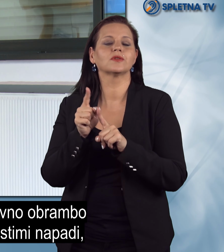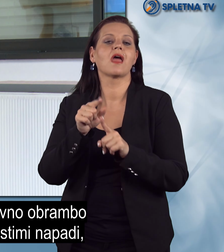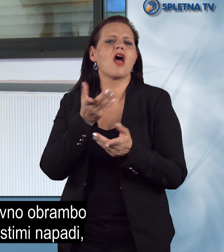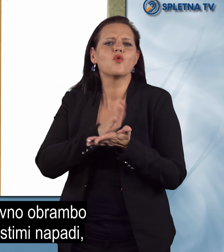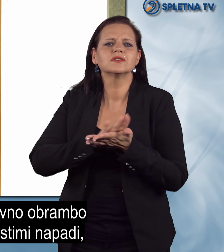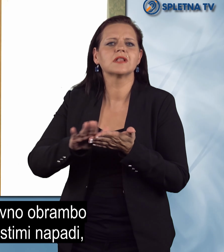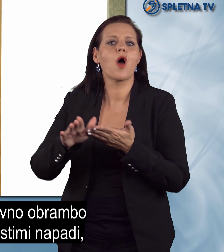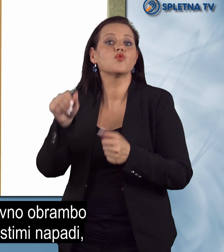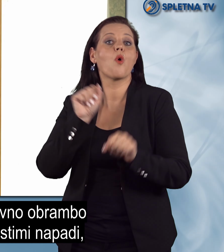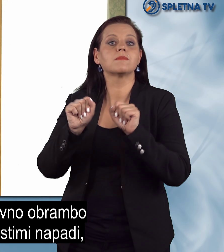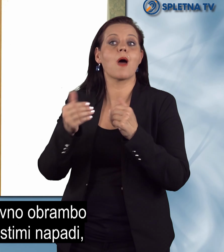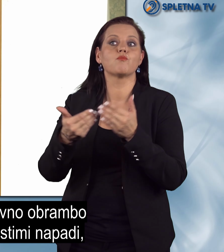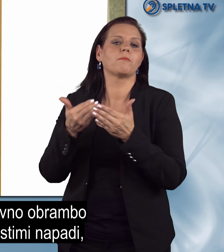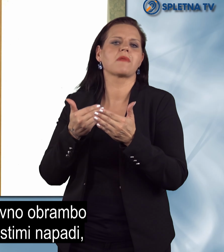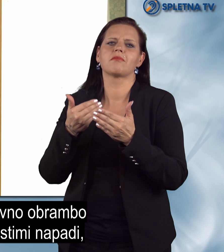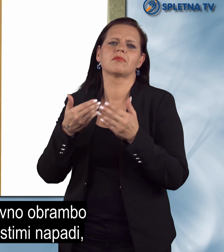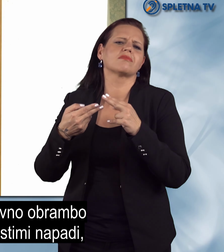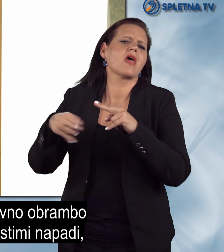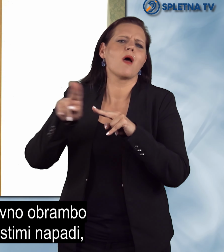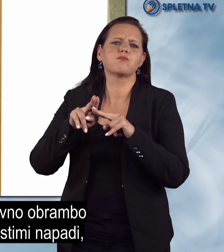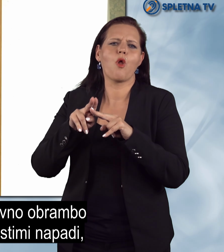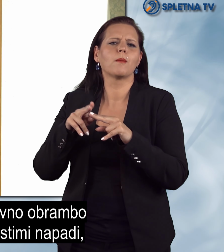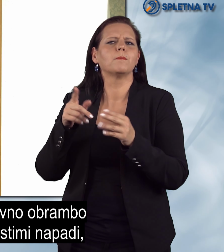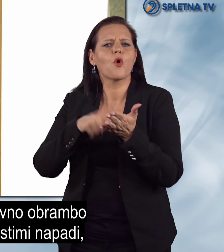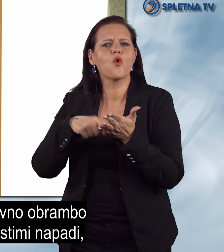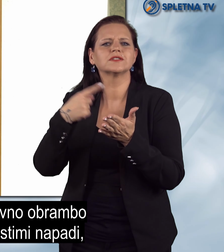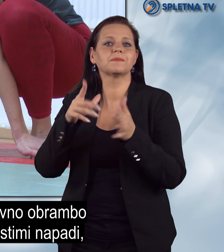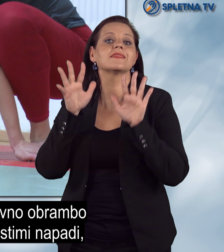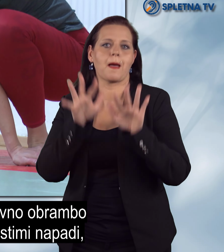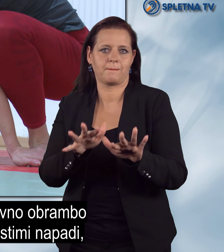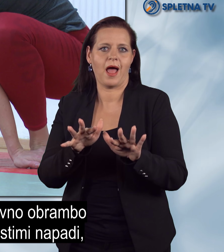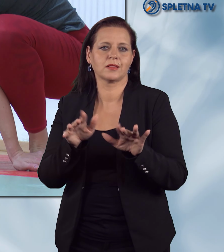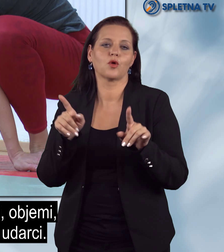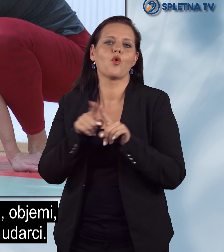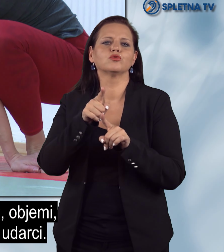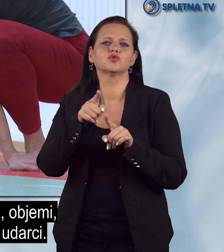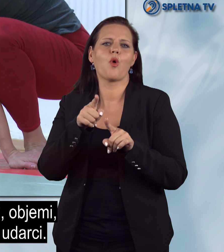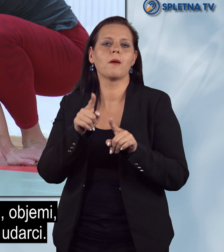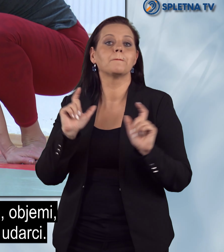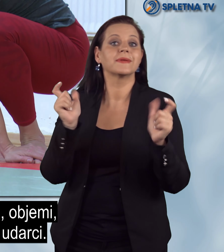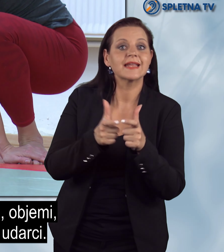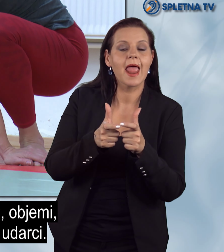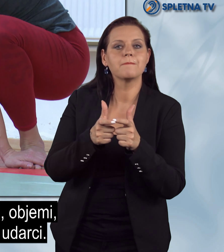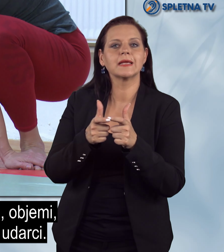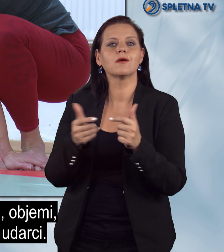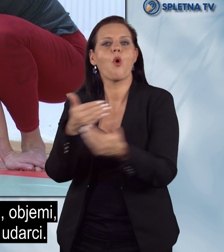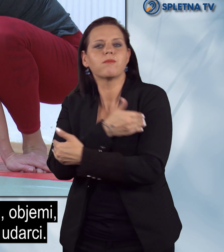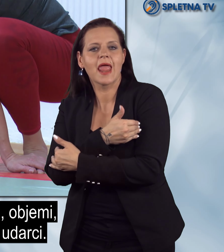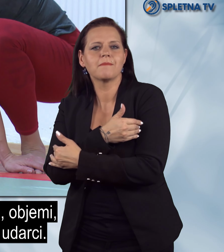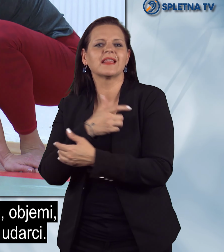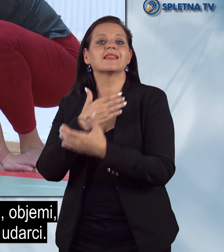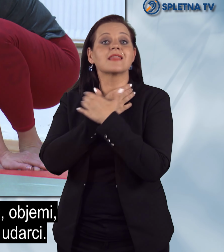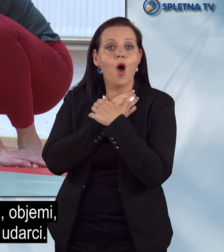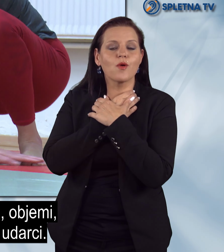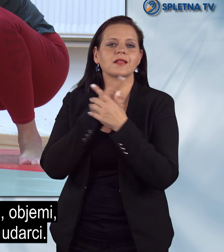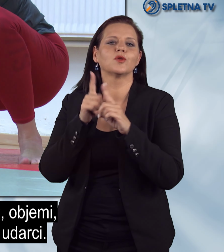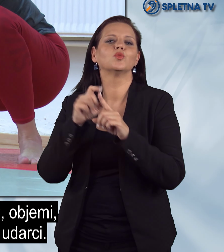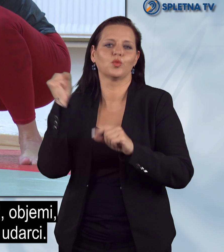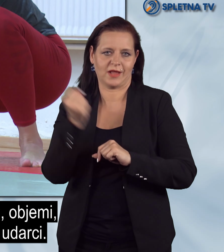ter enostavno obrambo pred najbolj pogostimi napadi, kot so prijemi, objemi, davljenje in